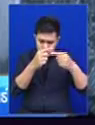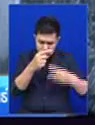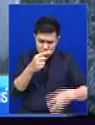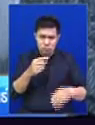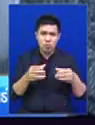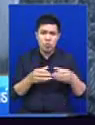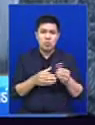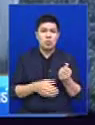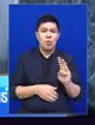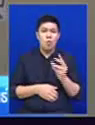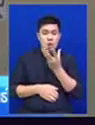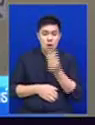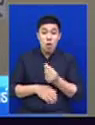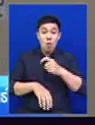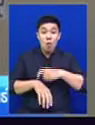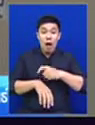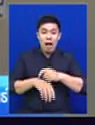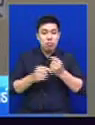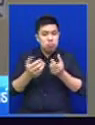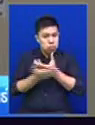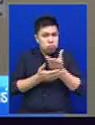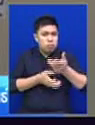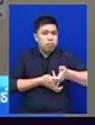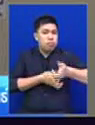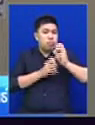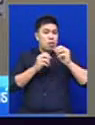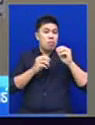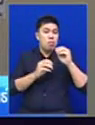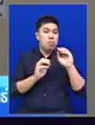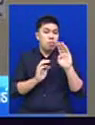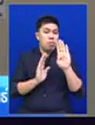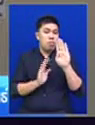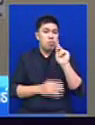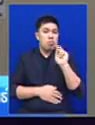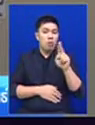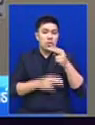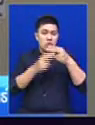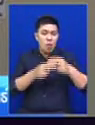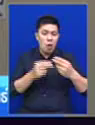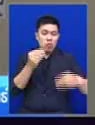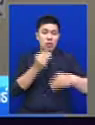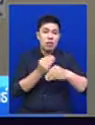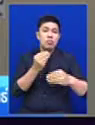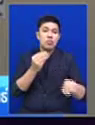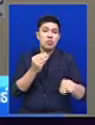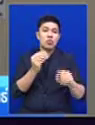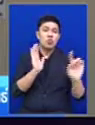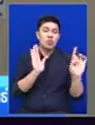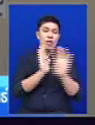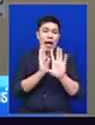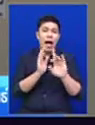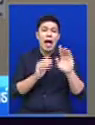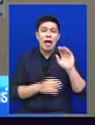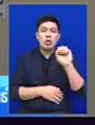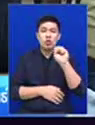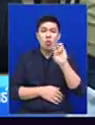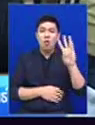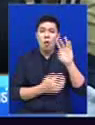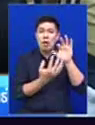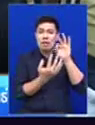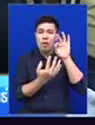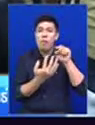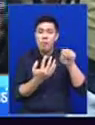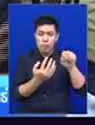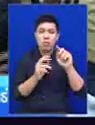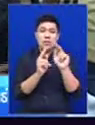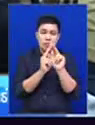เพื่อให้เหลือเวลาสำหรับการพิจารณาทบทวนบทเฉพาะการอีกครั้งโดยเฉพาะที่มาสว.ยืนยันให้คณะกรรม